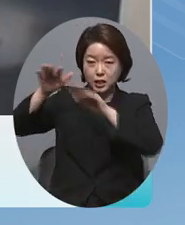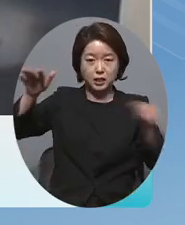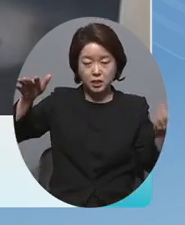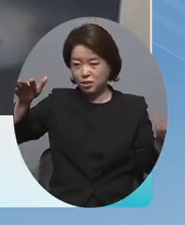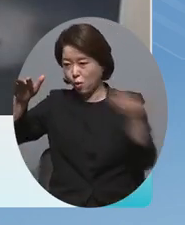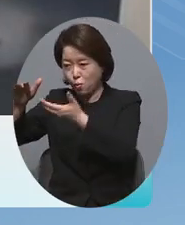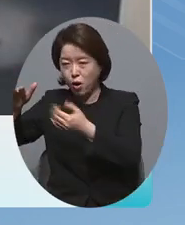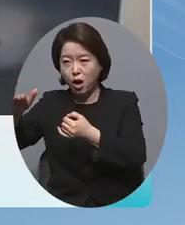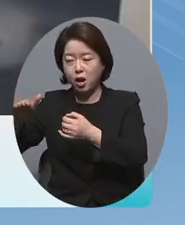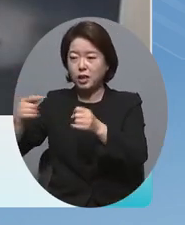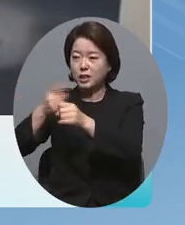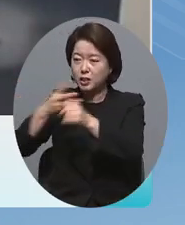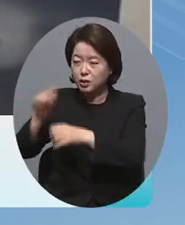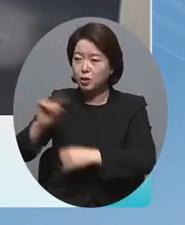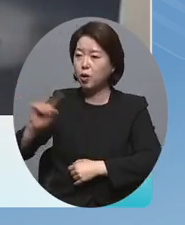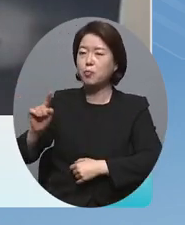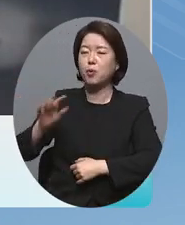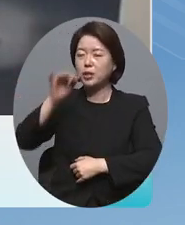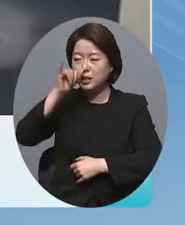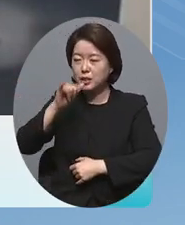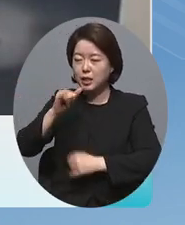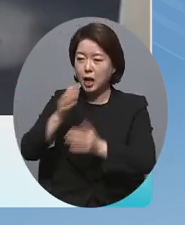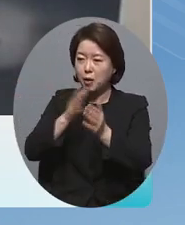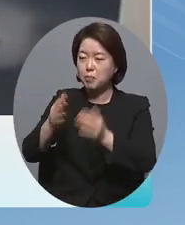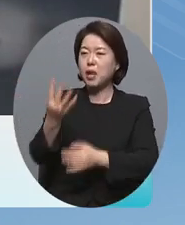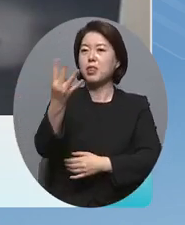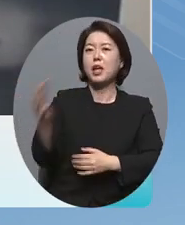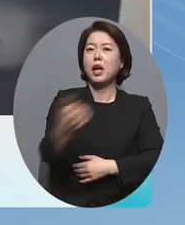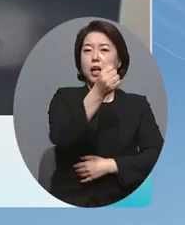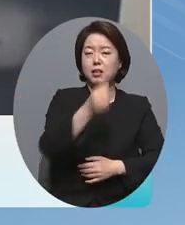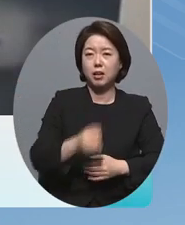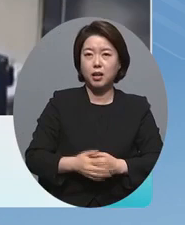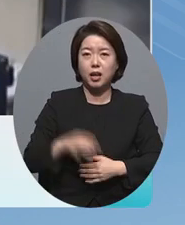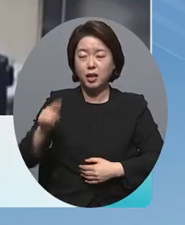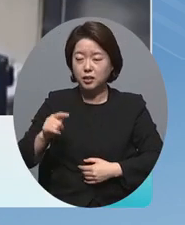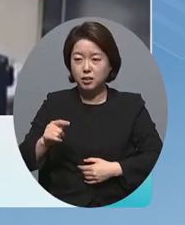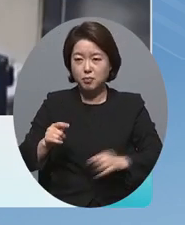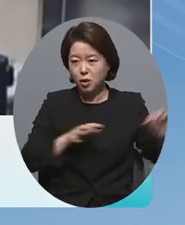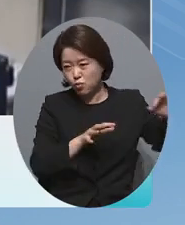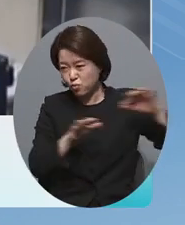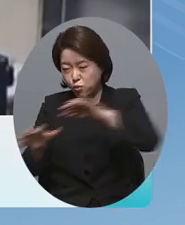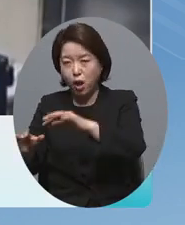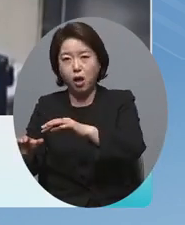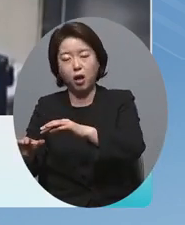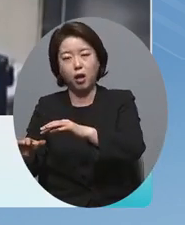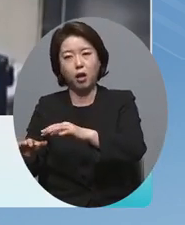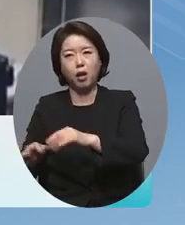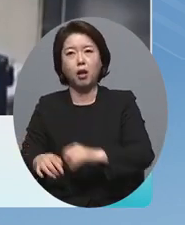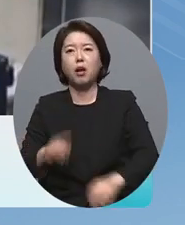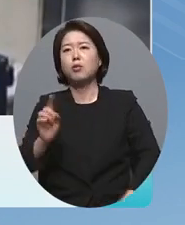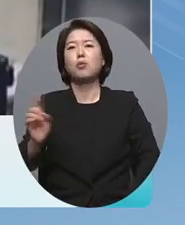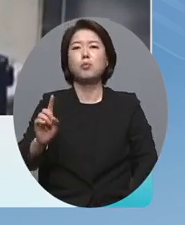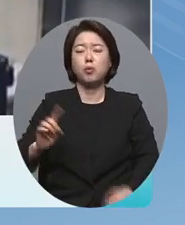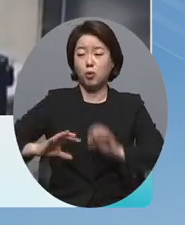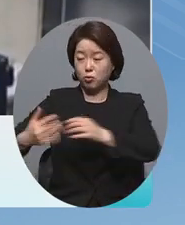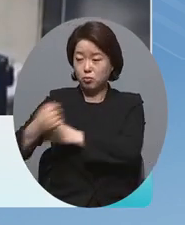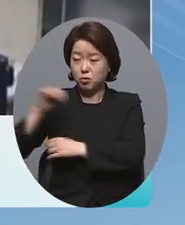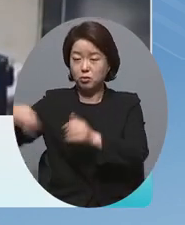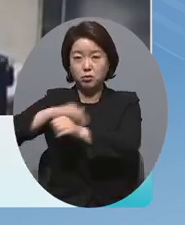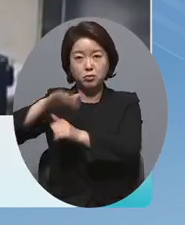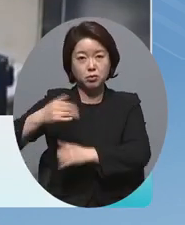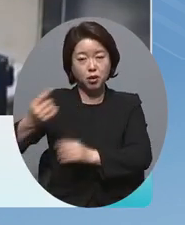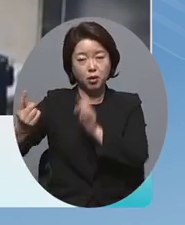3시간 있었던 분 뭘 가져가겠다고 파일 4개 가져갔습니다. 그거 가져가겠다고 다 몰려왔는데 국민의힘은 이런